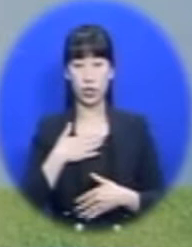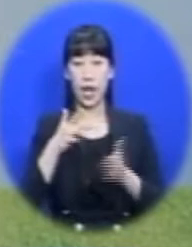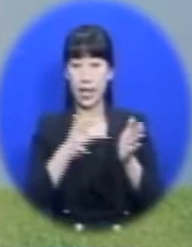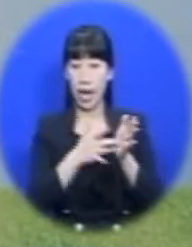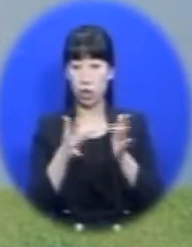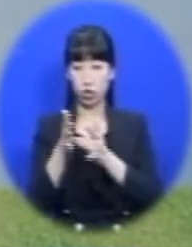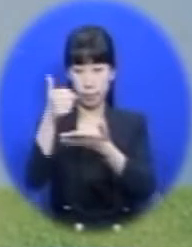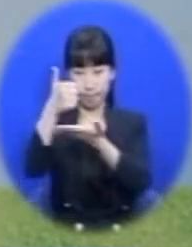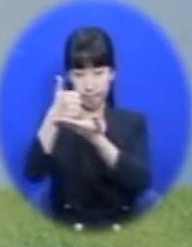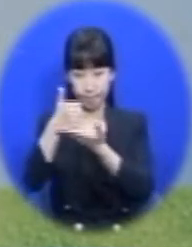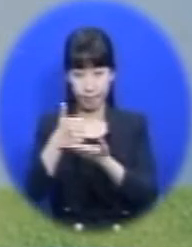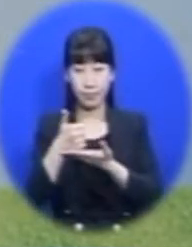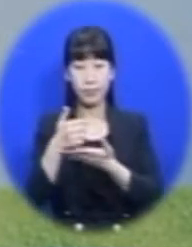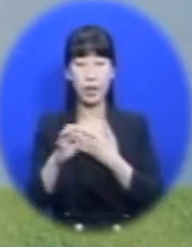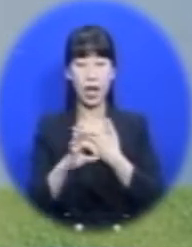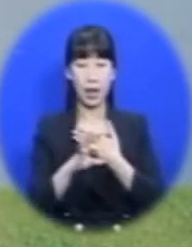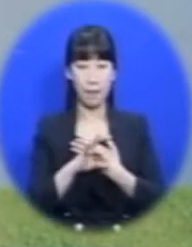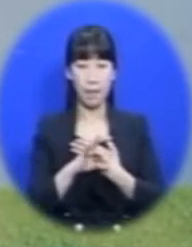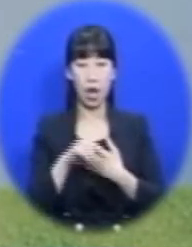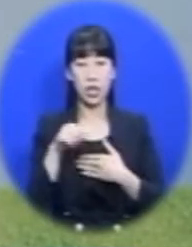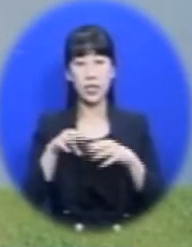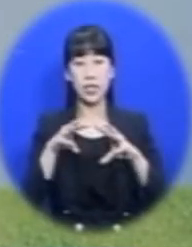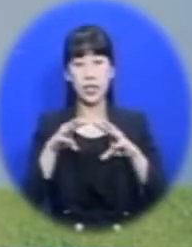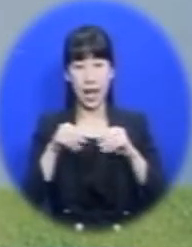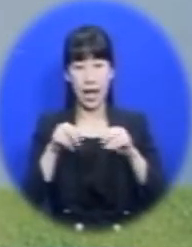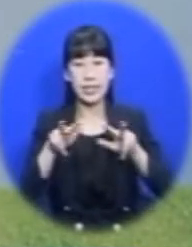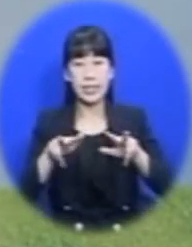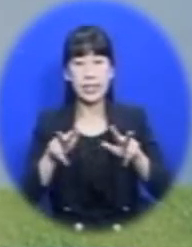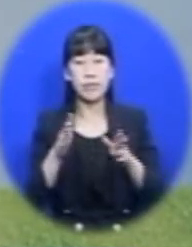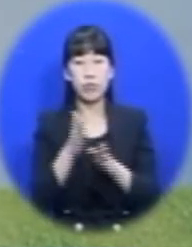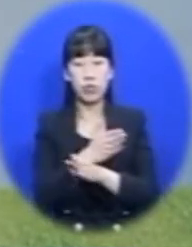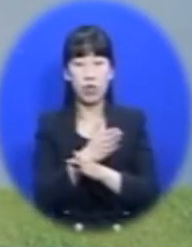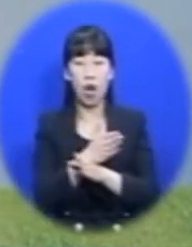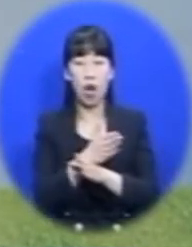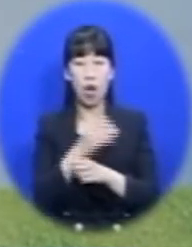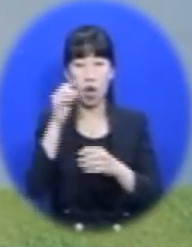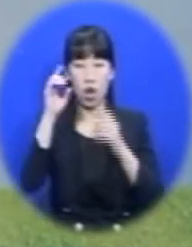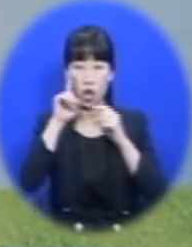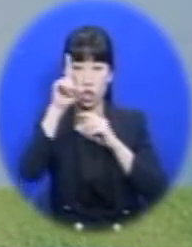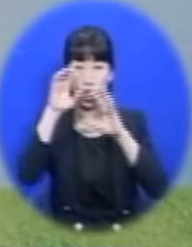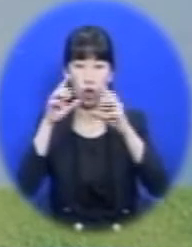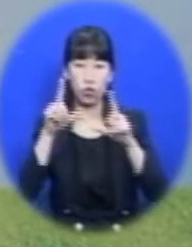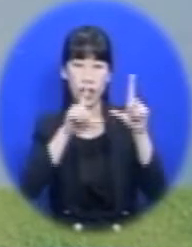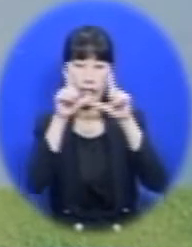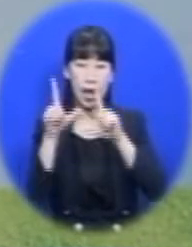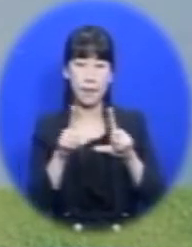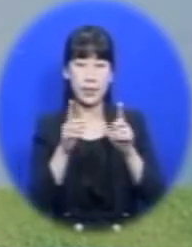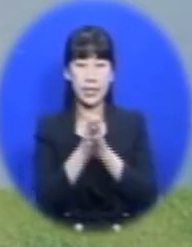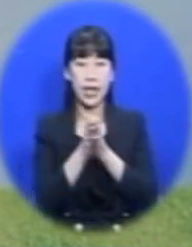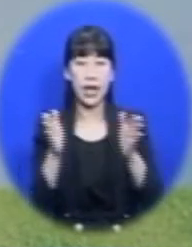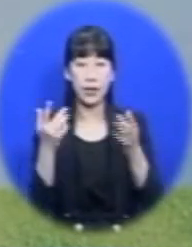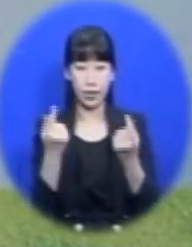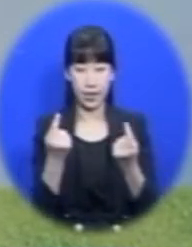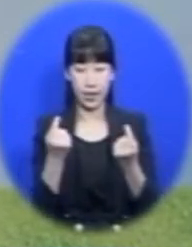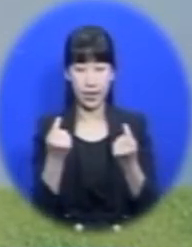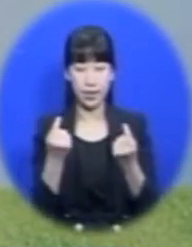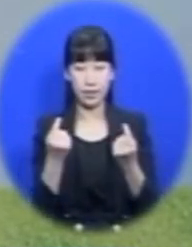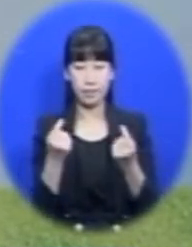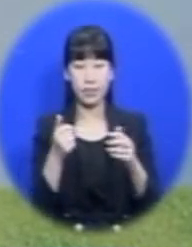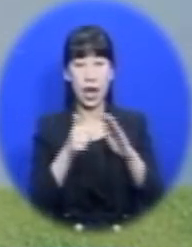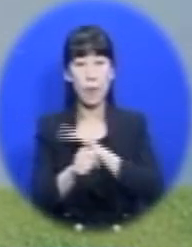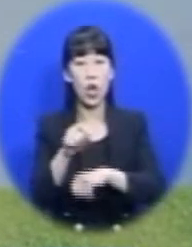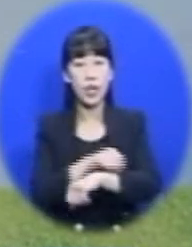땅에서 천국의 삶을 시작합니다. 그 가장 대표적인 특징이 찬양이라니까요. 우리가 죽고